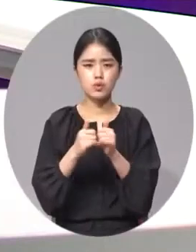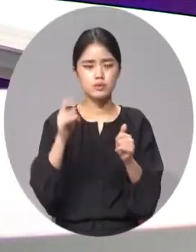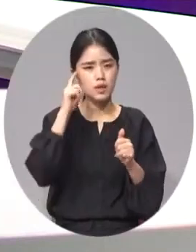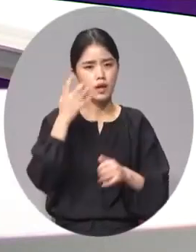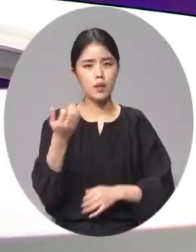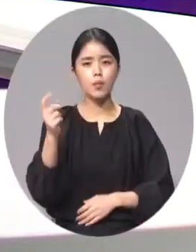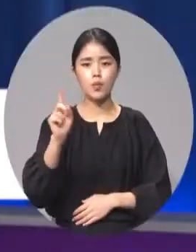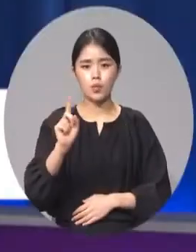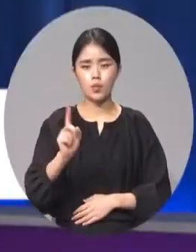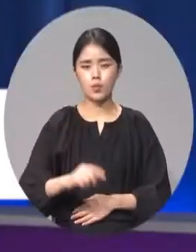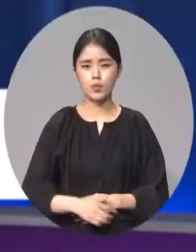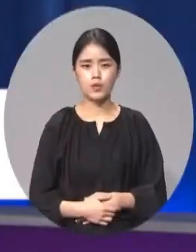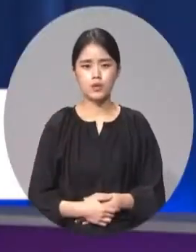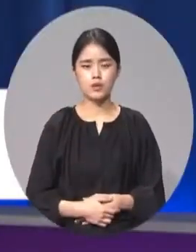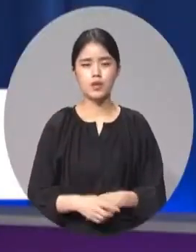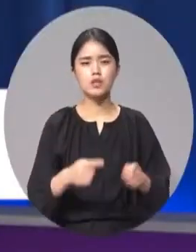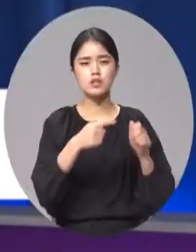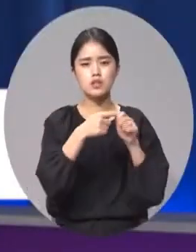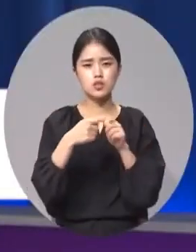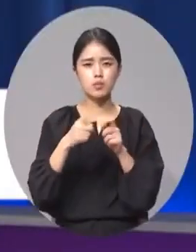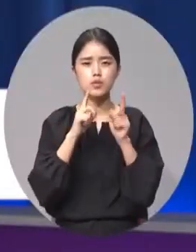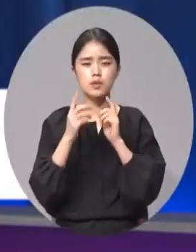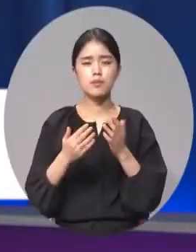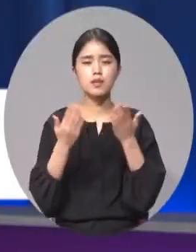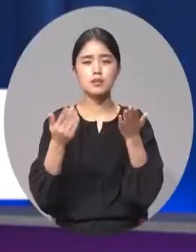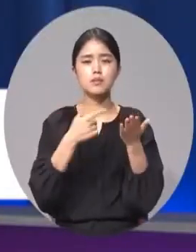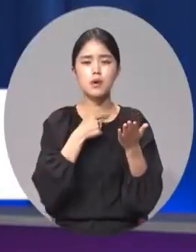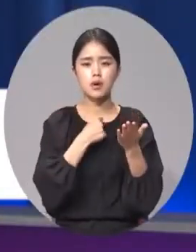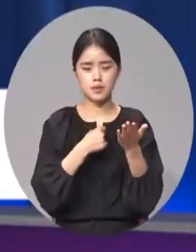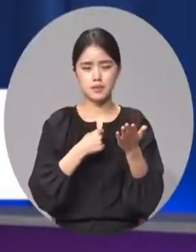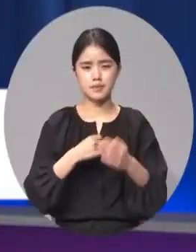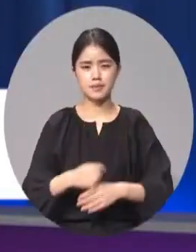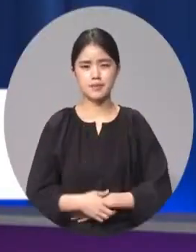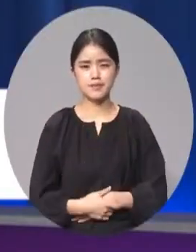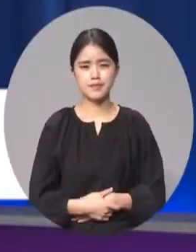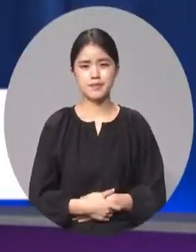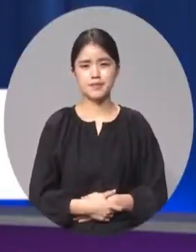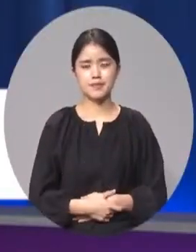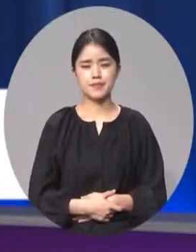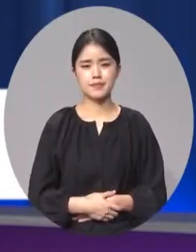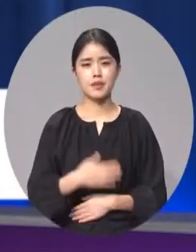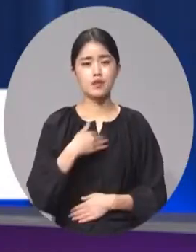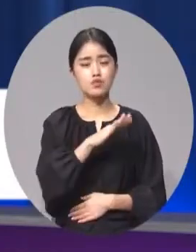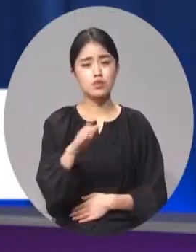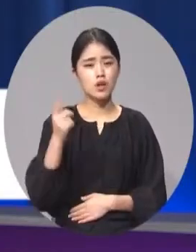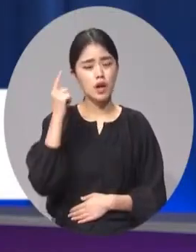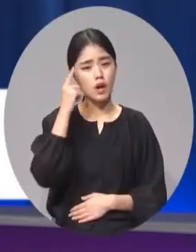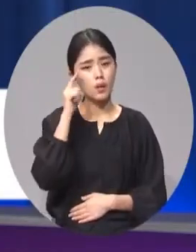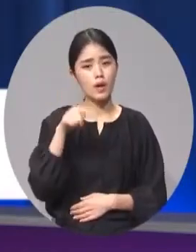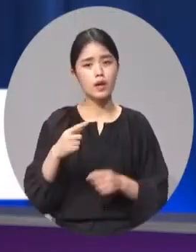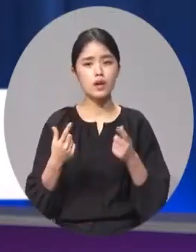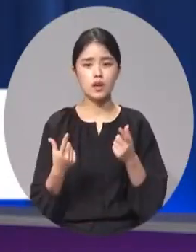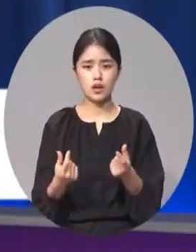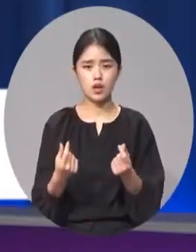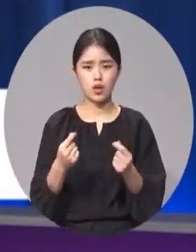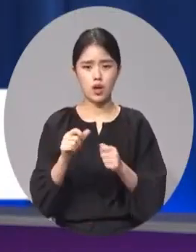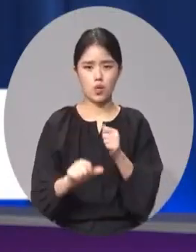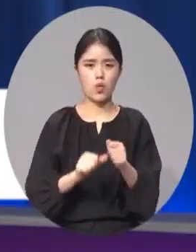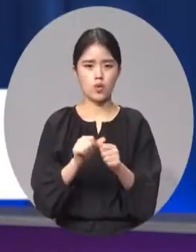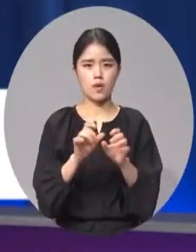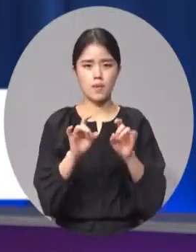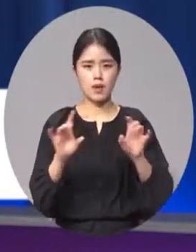생각을 가지고 계십니까 첫번째로 제가 말씀드리고 싶은 게 있습니다 4 우리가 왜 이렇게 5년마다